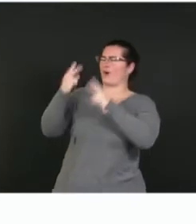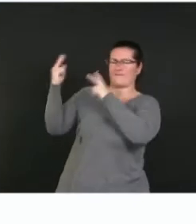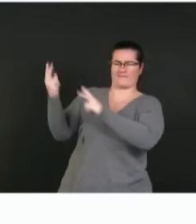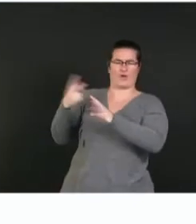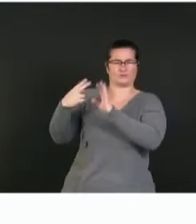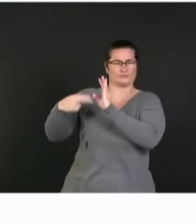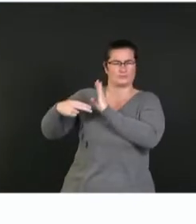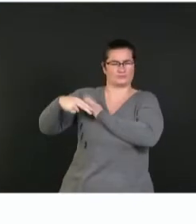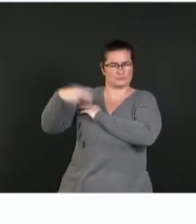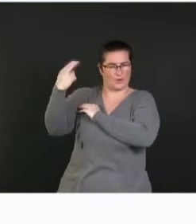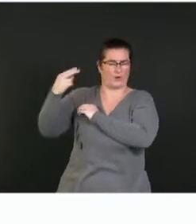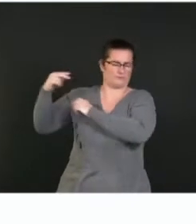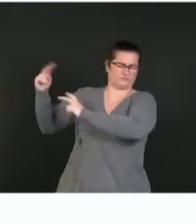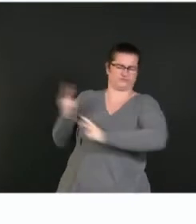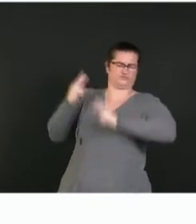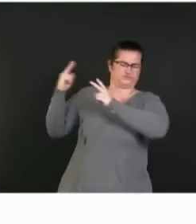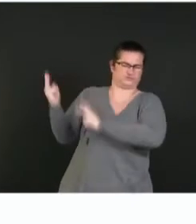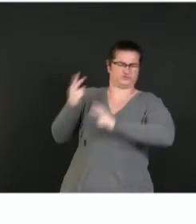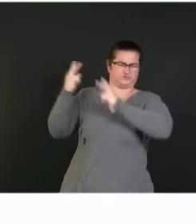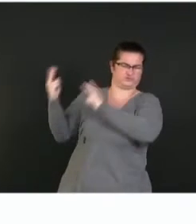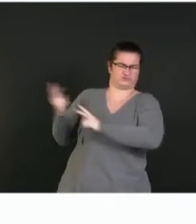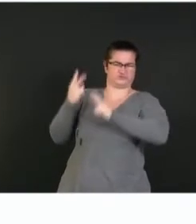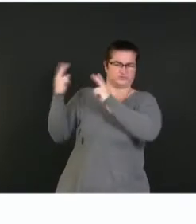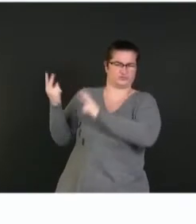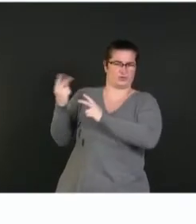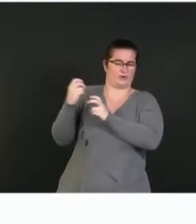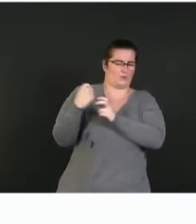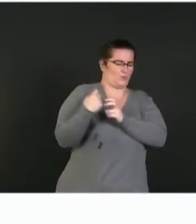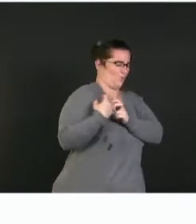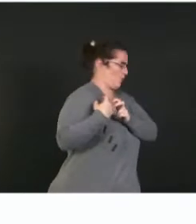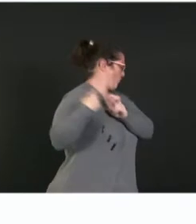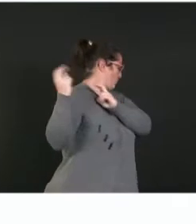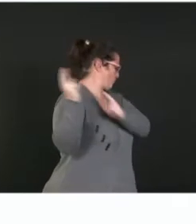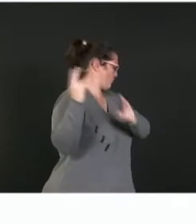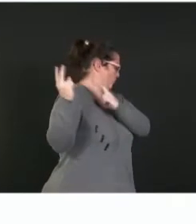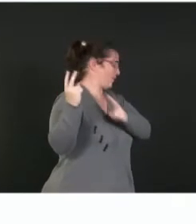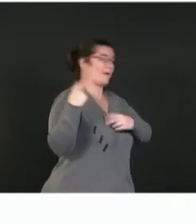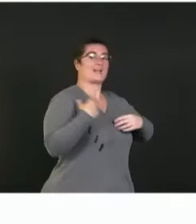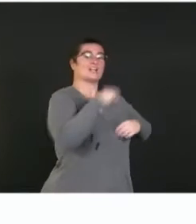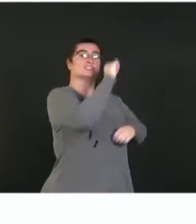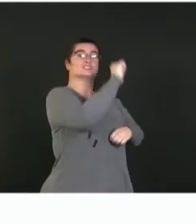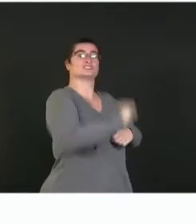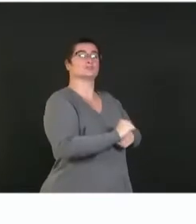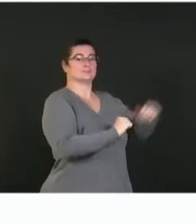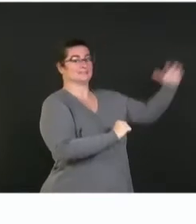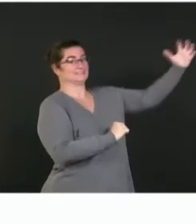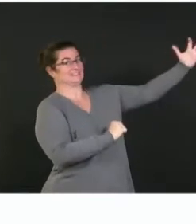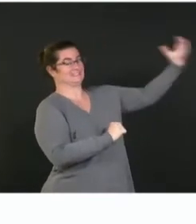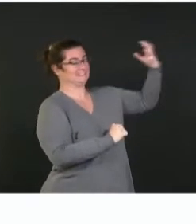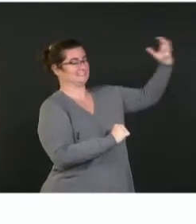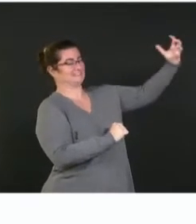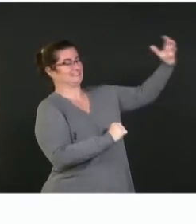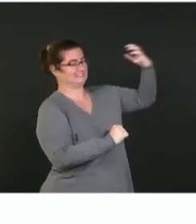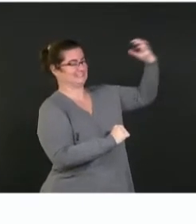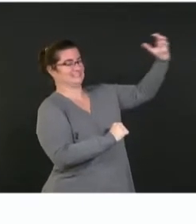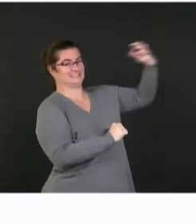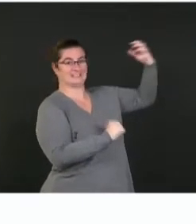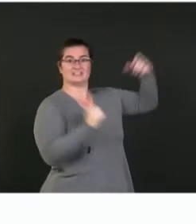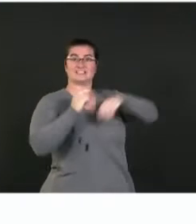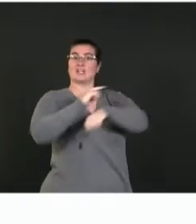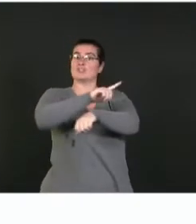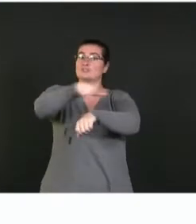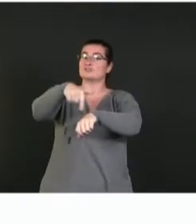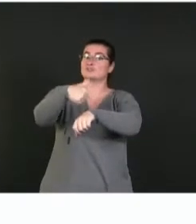vallée de la Seine ne sont pas si sympathiques, et en tournant leur façade principale au sud, c'est-à-dire que tous les logements reçoivent 2 heures de soleil au